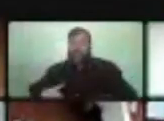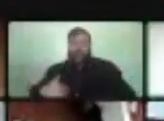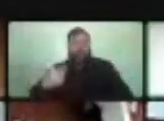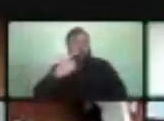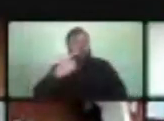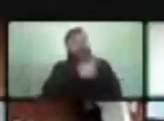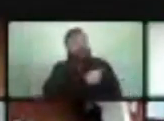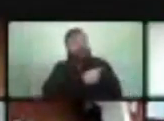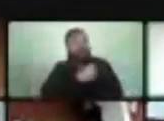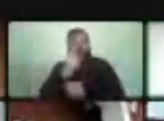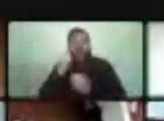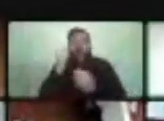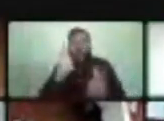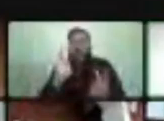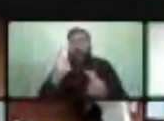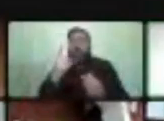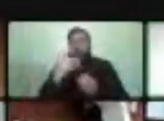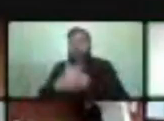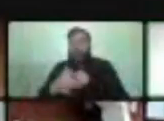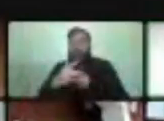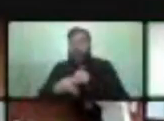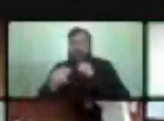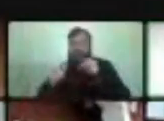kama inavyotakikana.